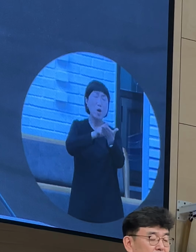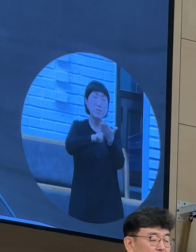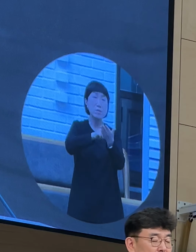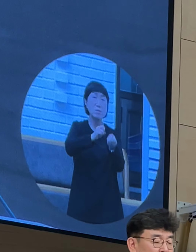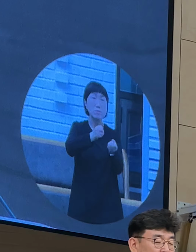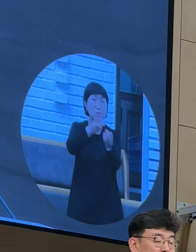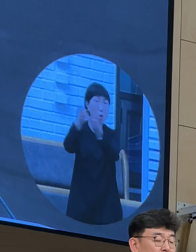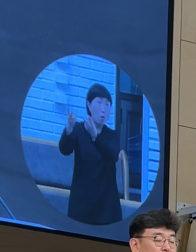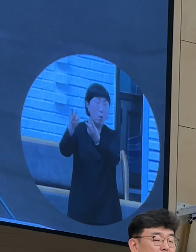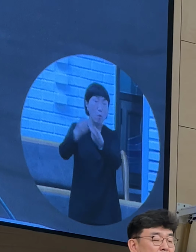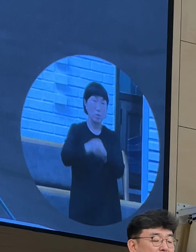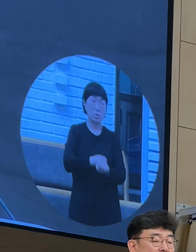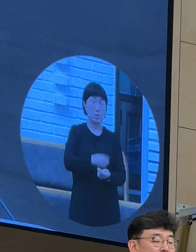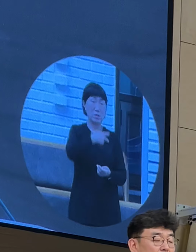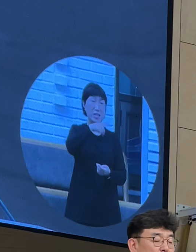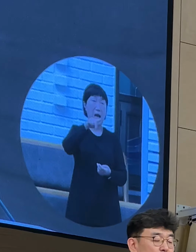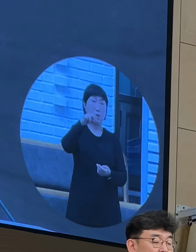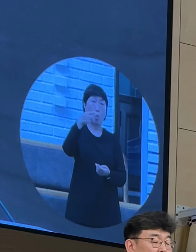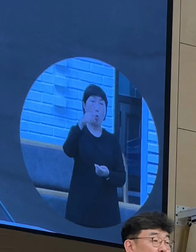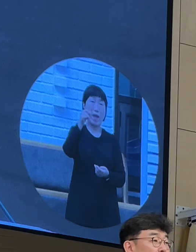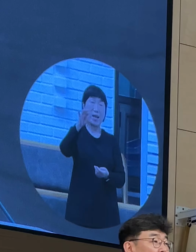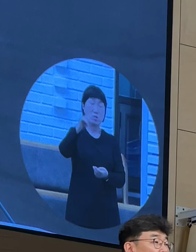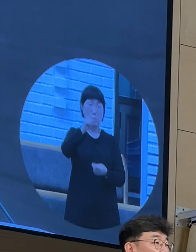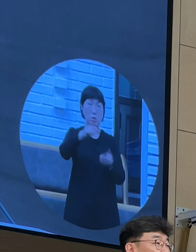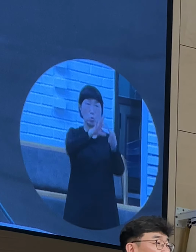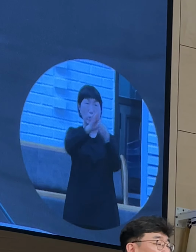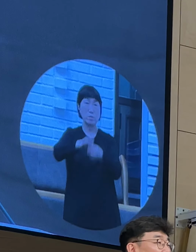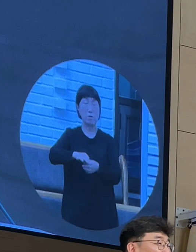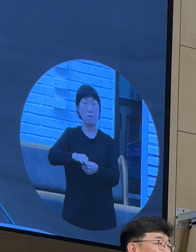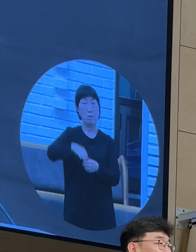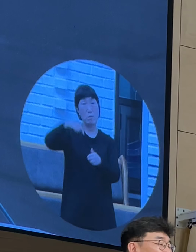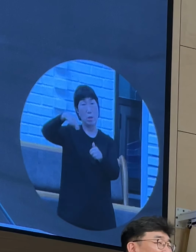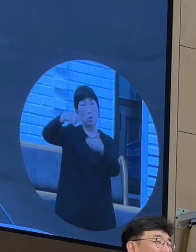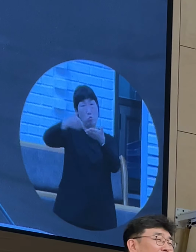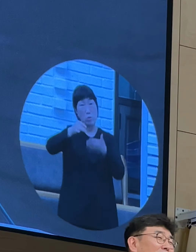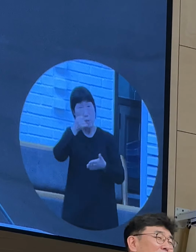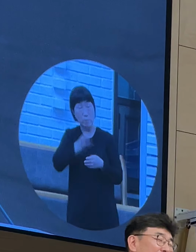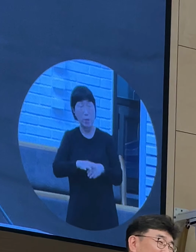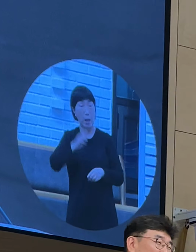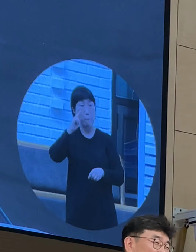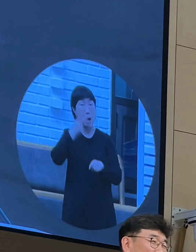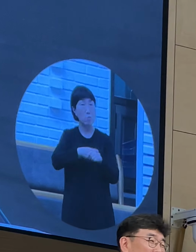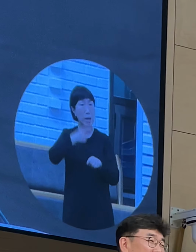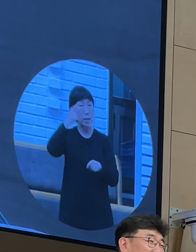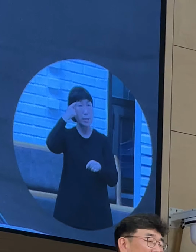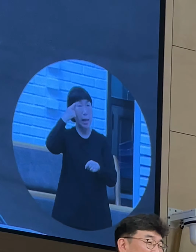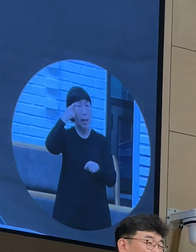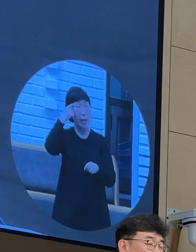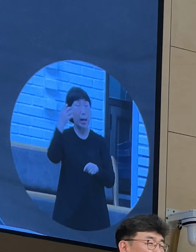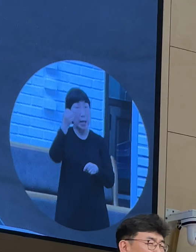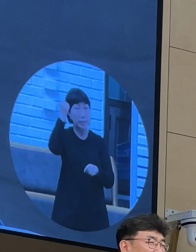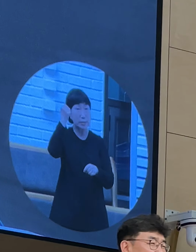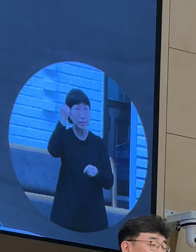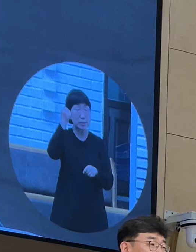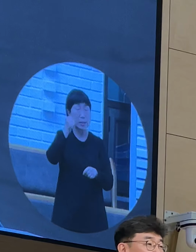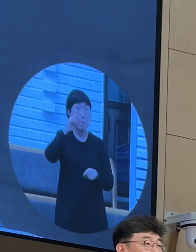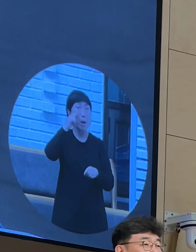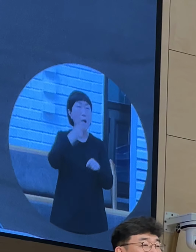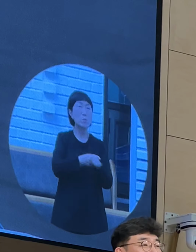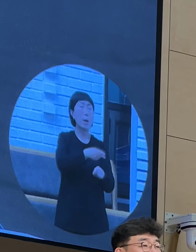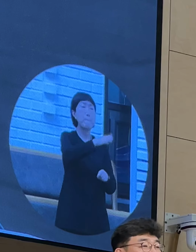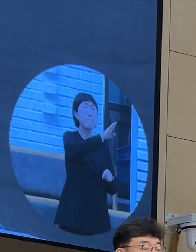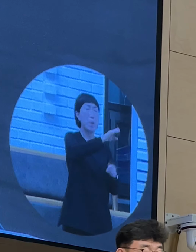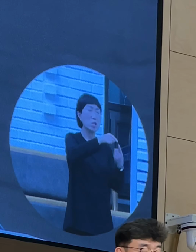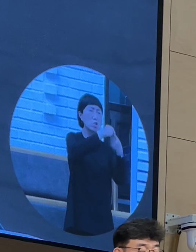사도행전을 통해서 그것들을 우리에게 알려주죠. 바울이 가지고 있는 생각은 기본적으로 이런 생각입니다. 바울은